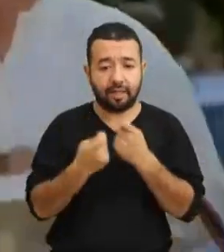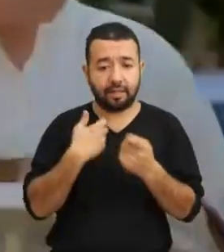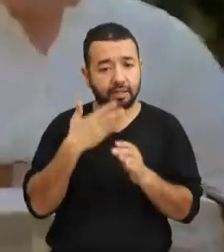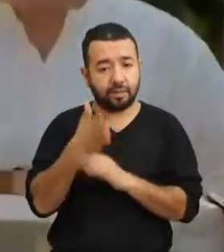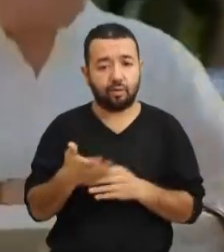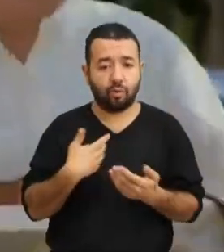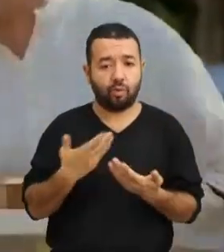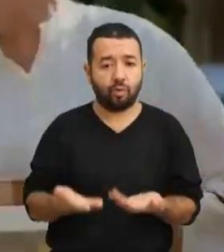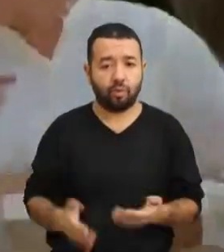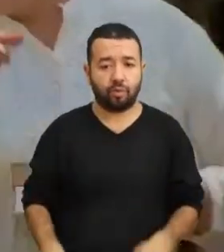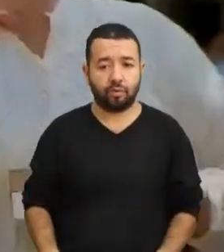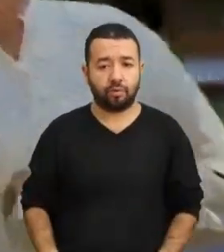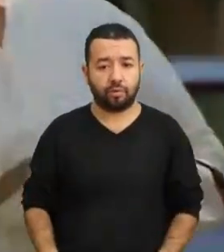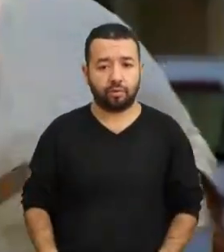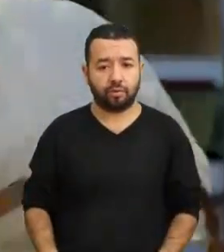değil mi?